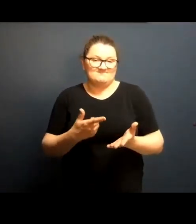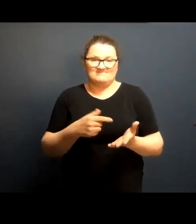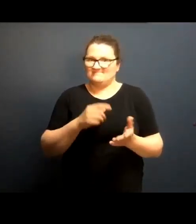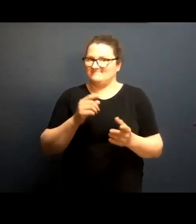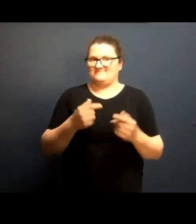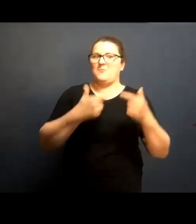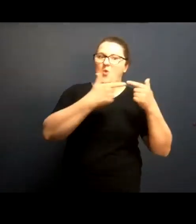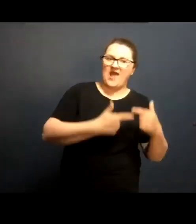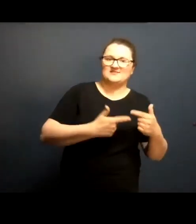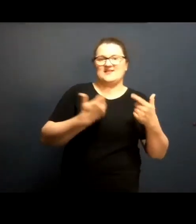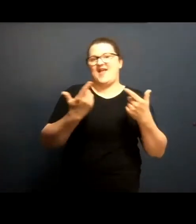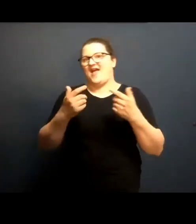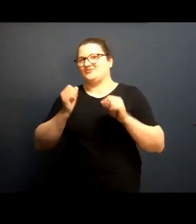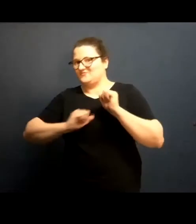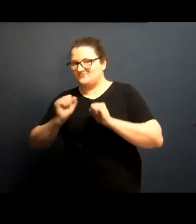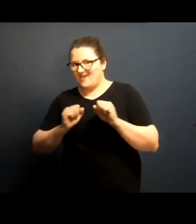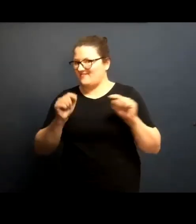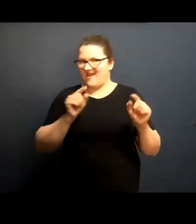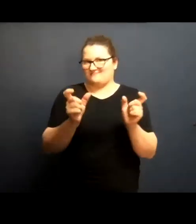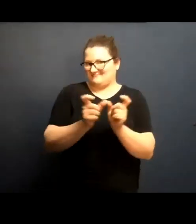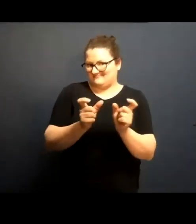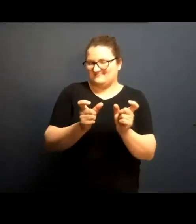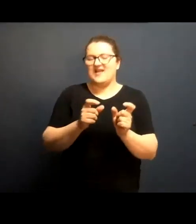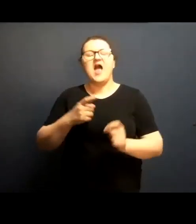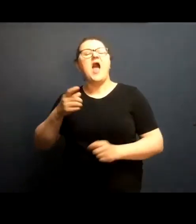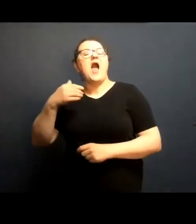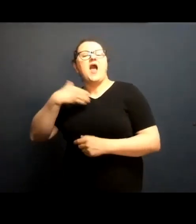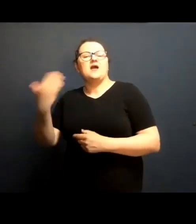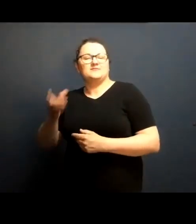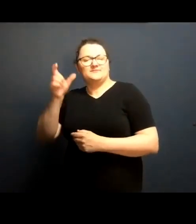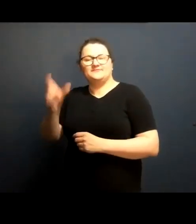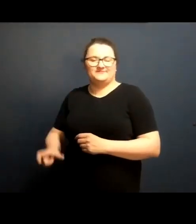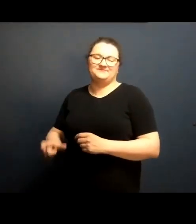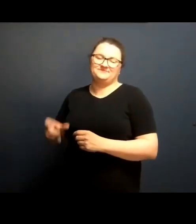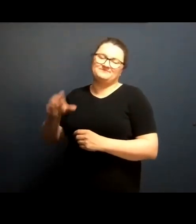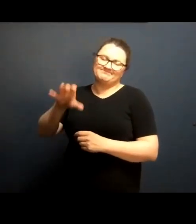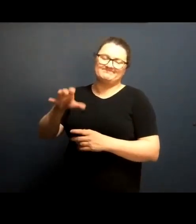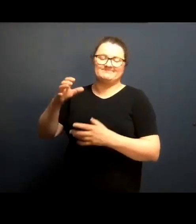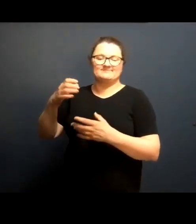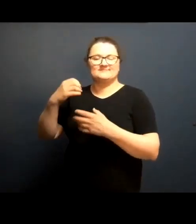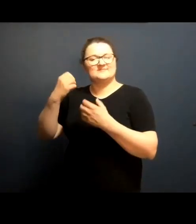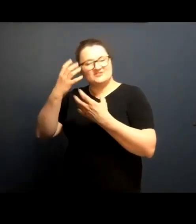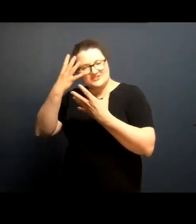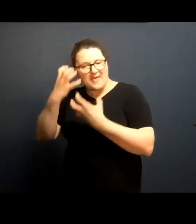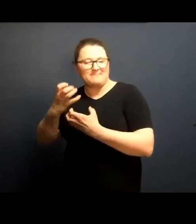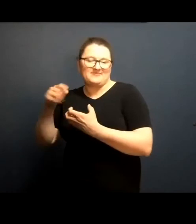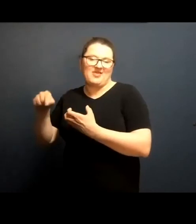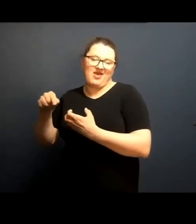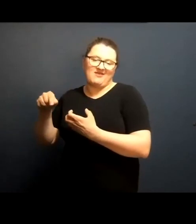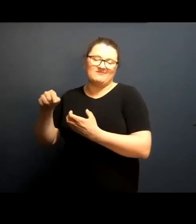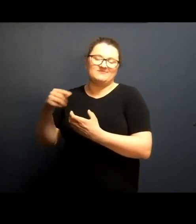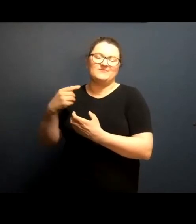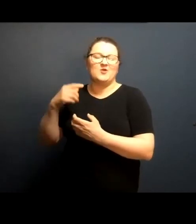pojawiła. No i ten zestaw z tej ciemnej strony mocy, czyli to, co kobiety uznały za